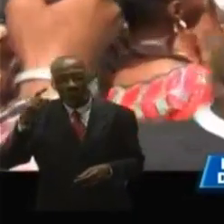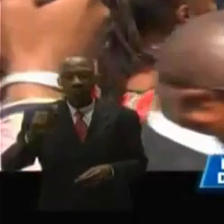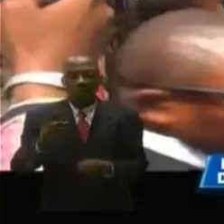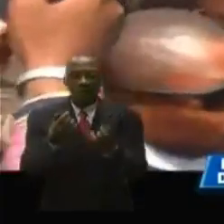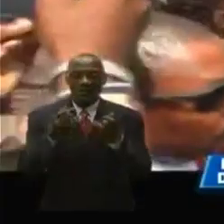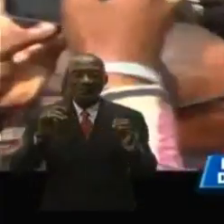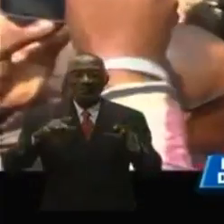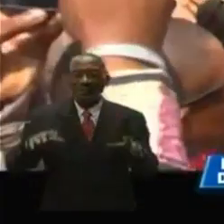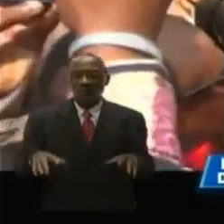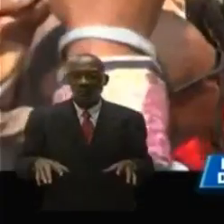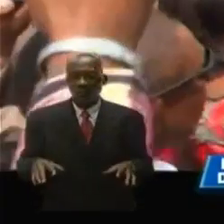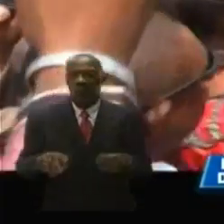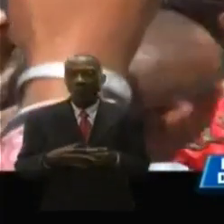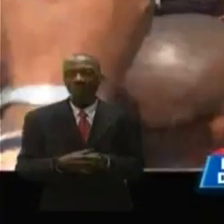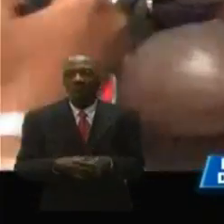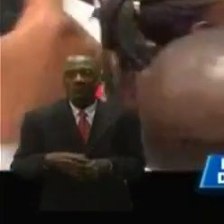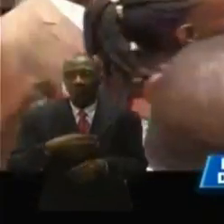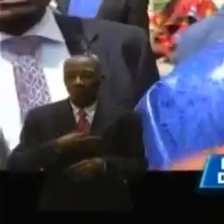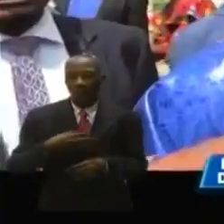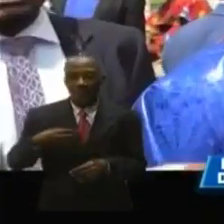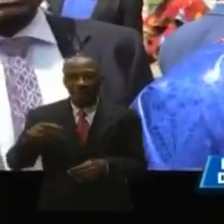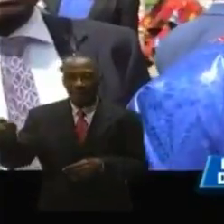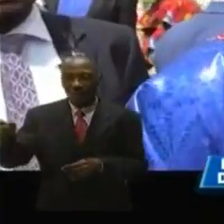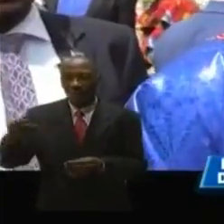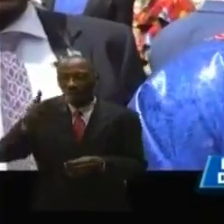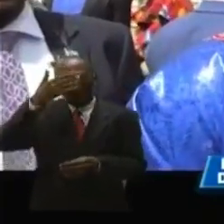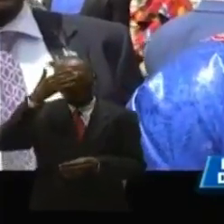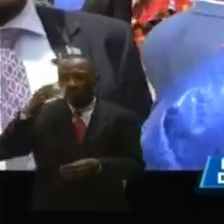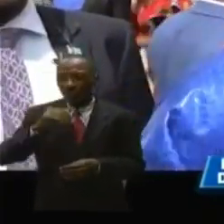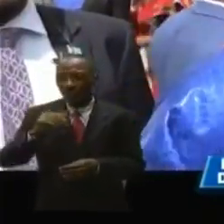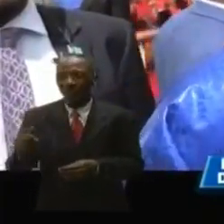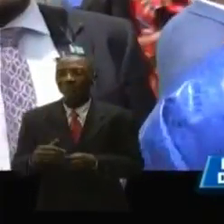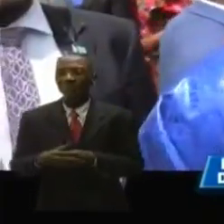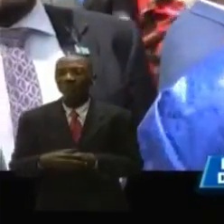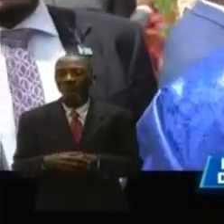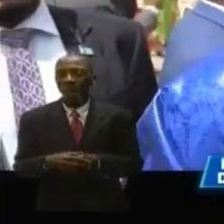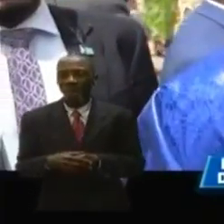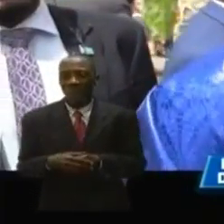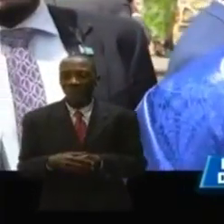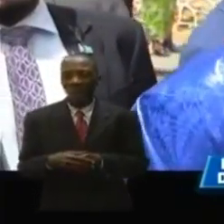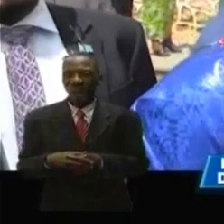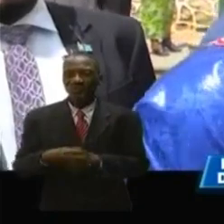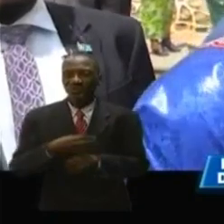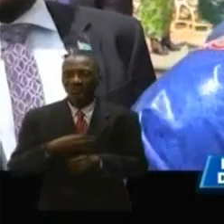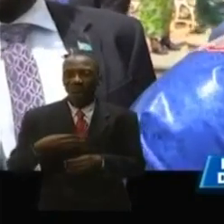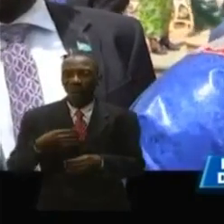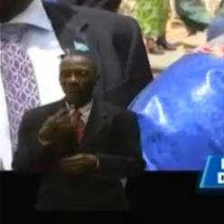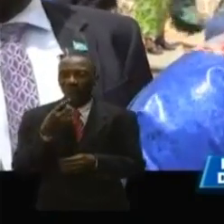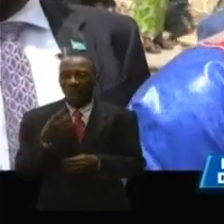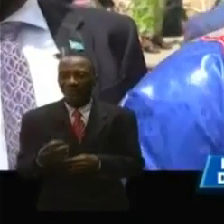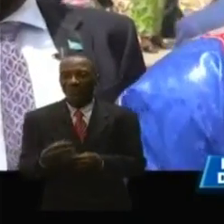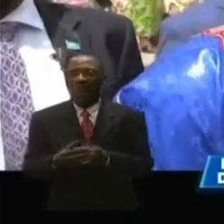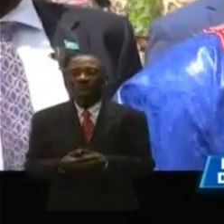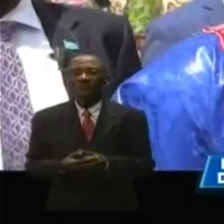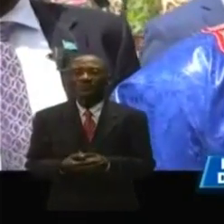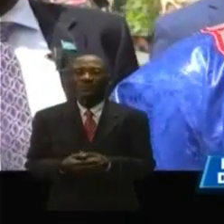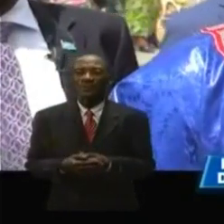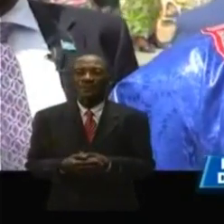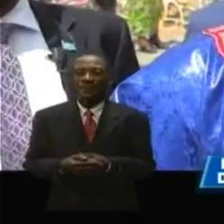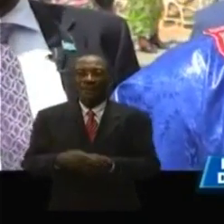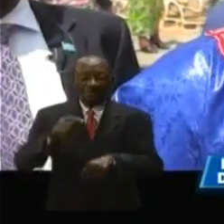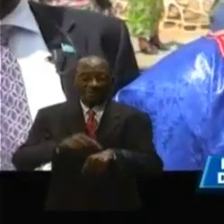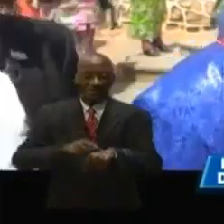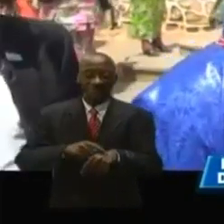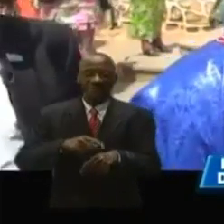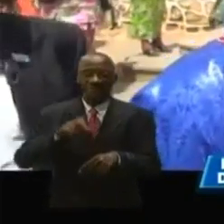afin de faire face à nos ennemis. J'appelle vraiment nos frères et sœurs jeunes comme Dieu à